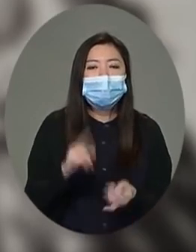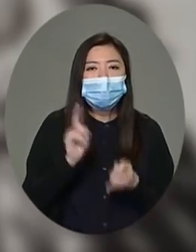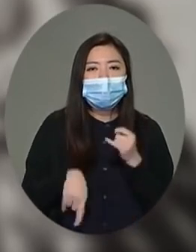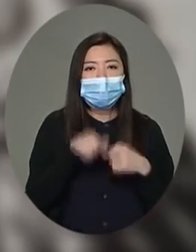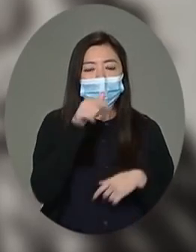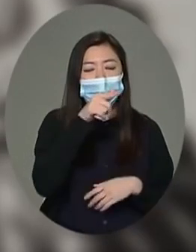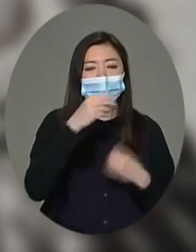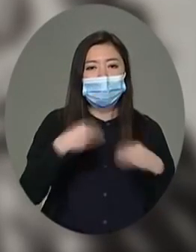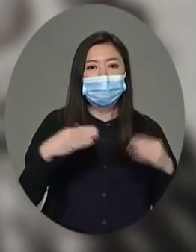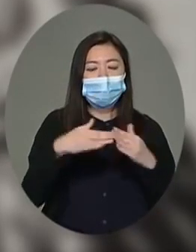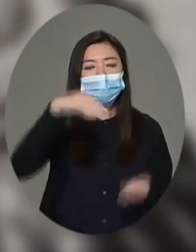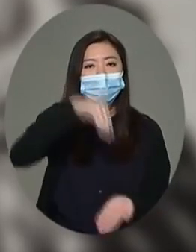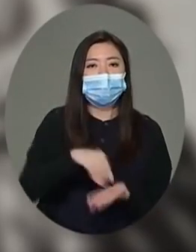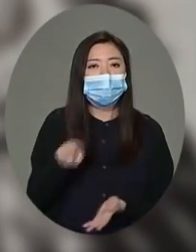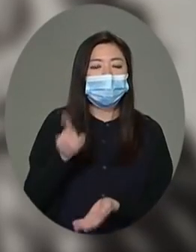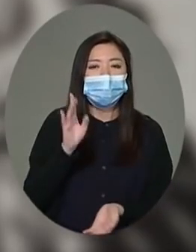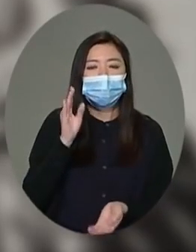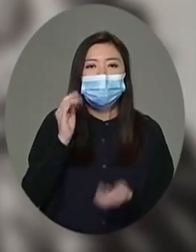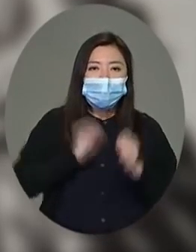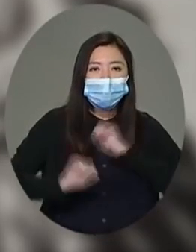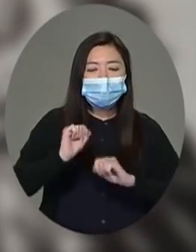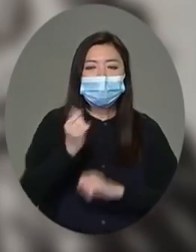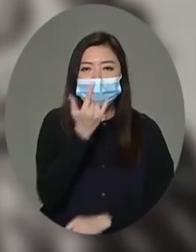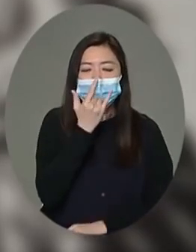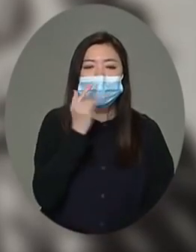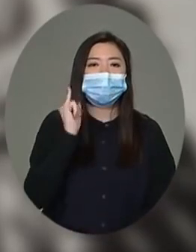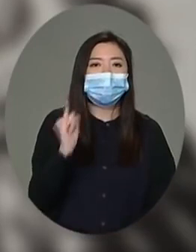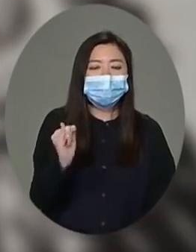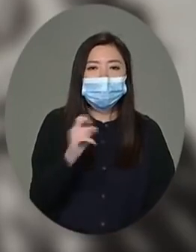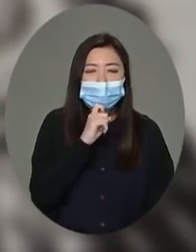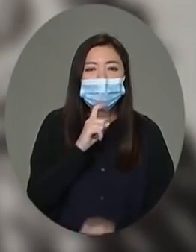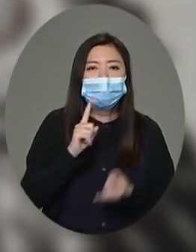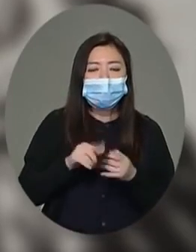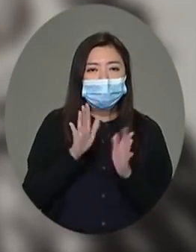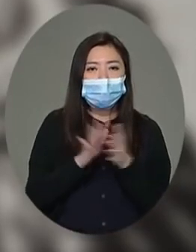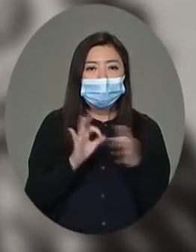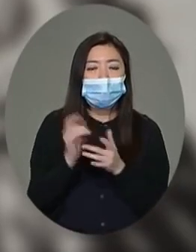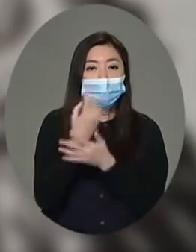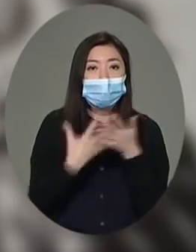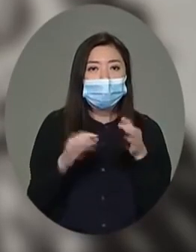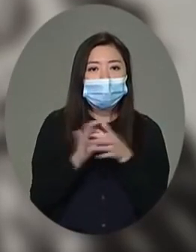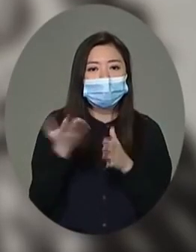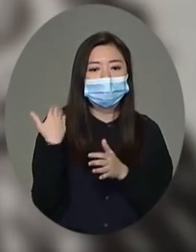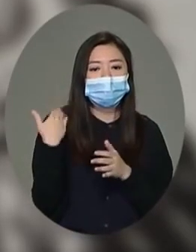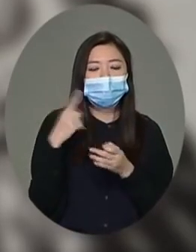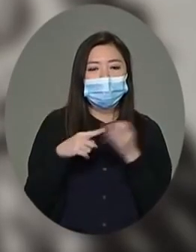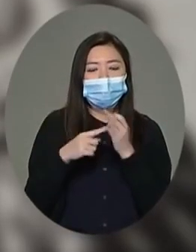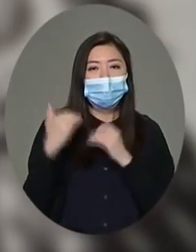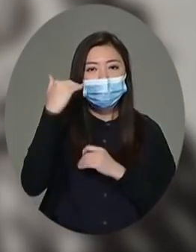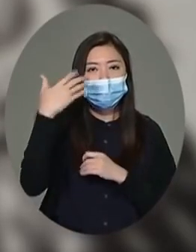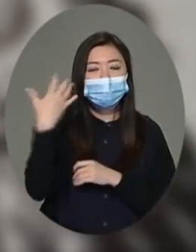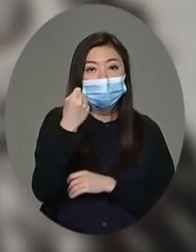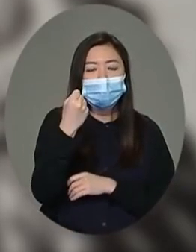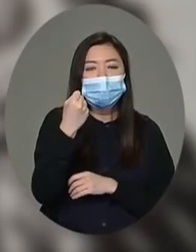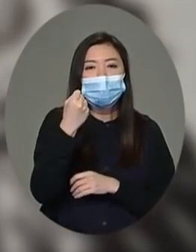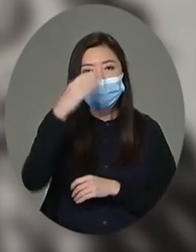了解，局方在信中列舉有問題的漫畫，包括時任警察公共關係科高級警司江永祥被畫